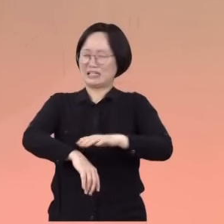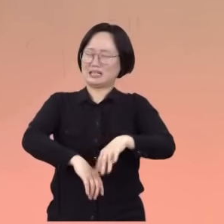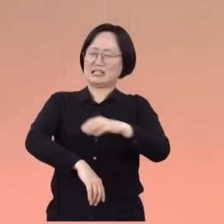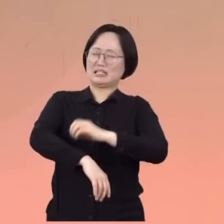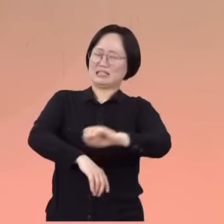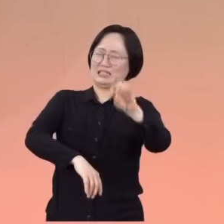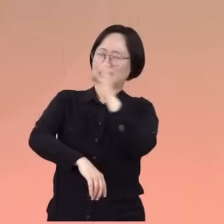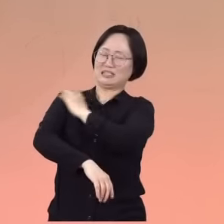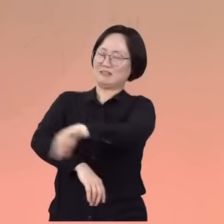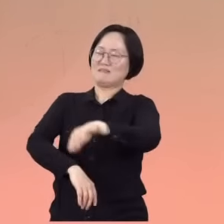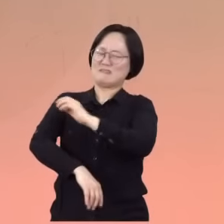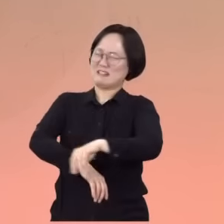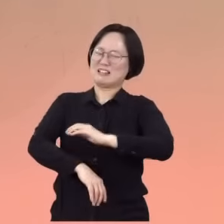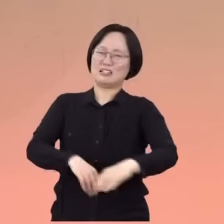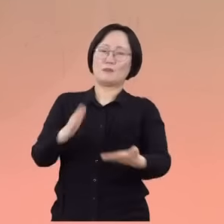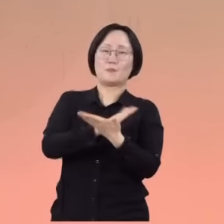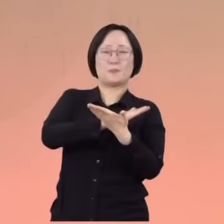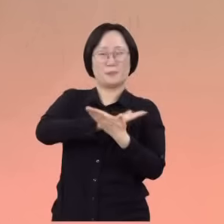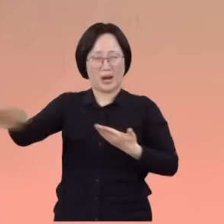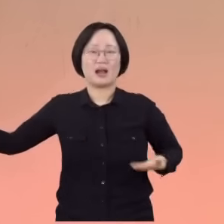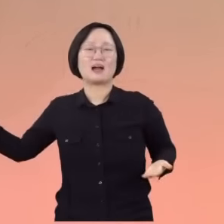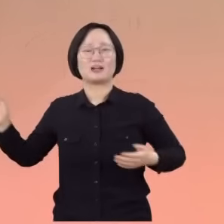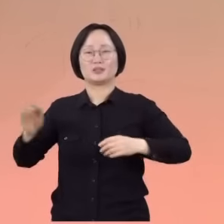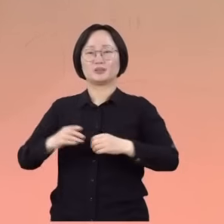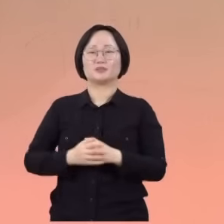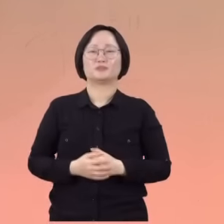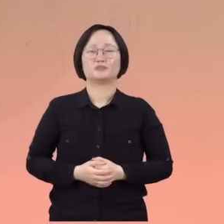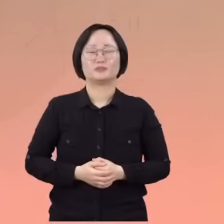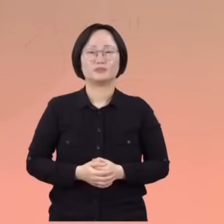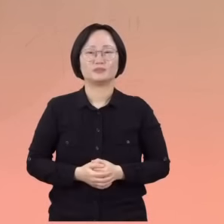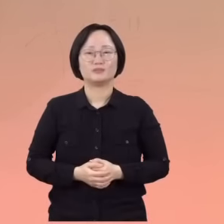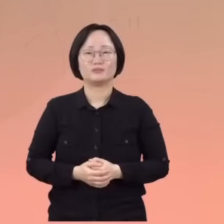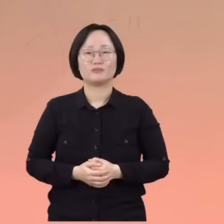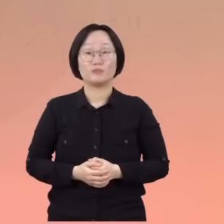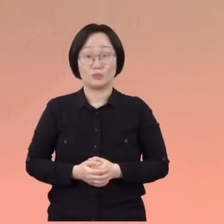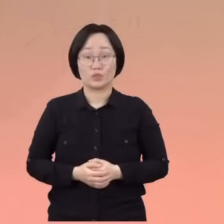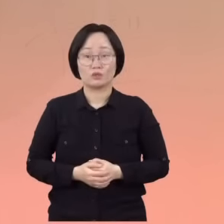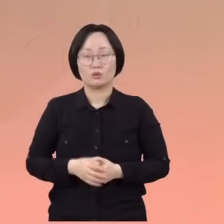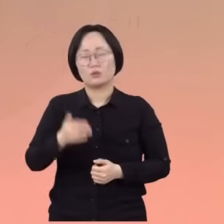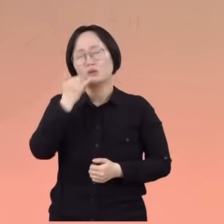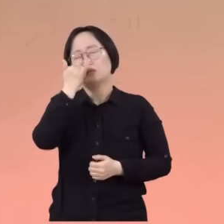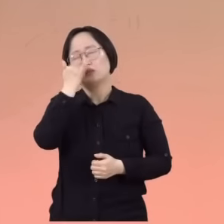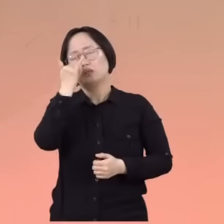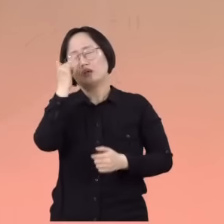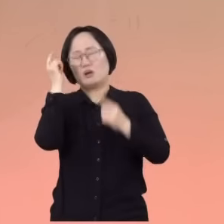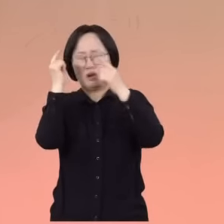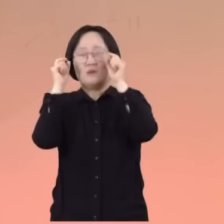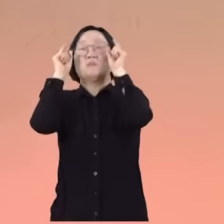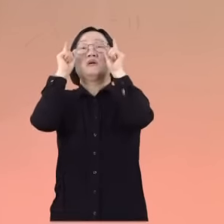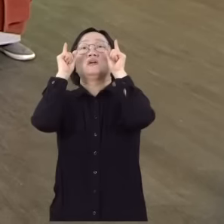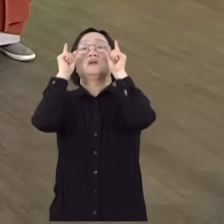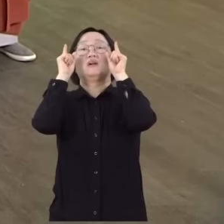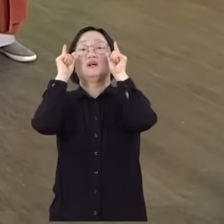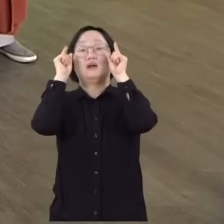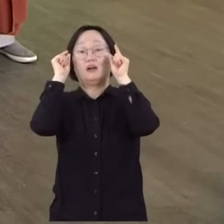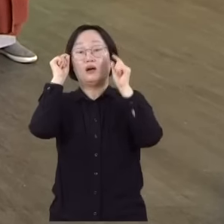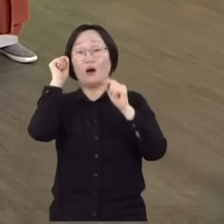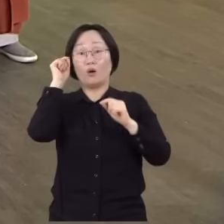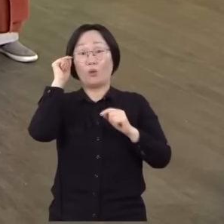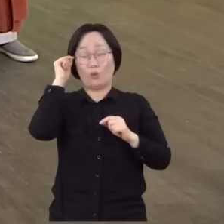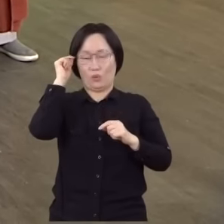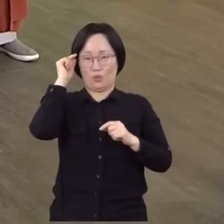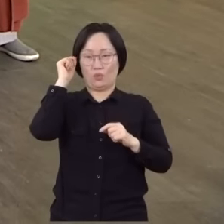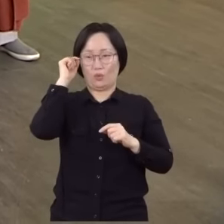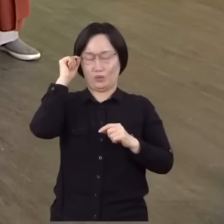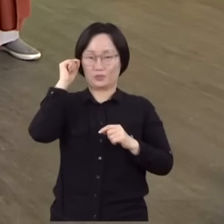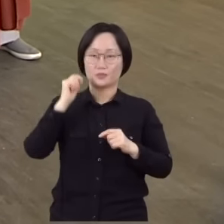싹 다 그걸 다 떼어냈어요 그리고 잠에서 딱 깼는데